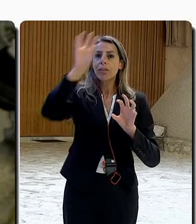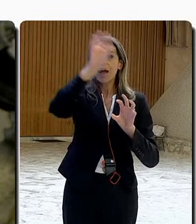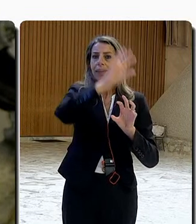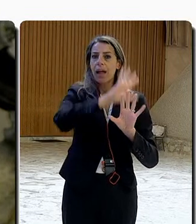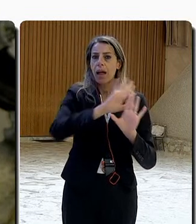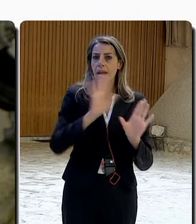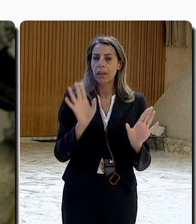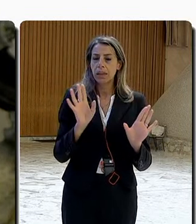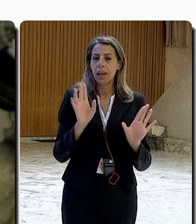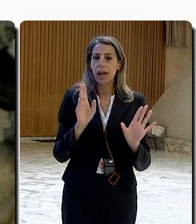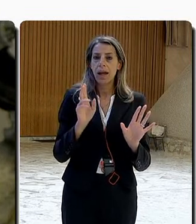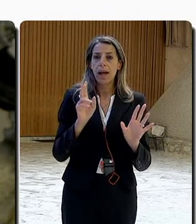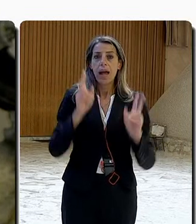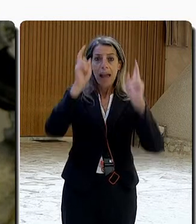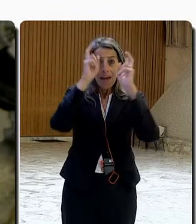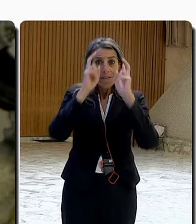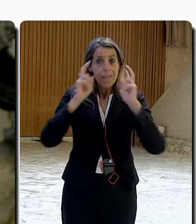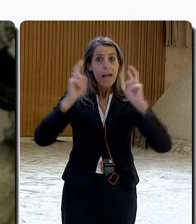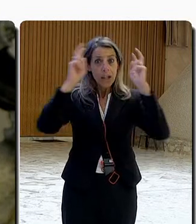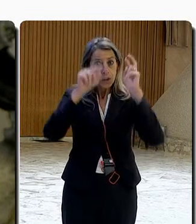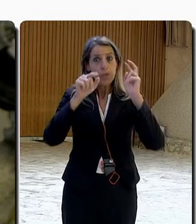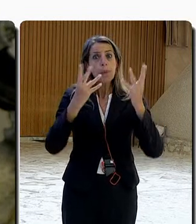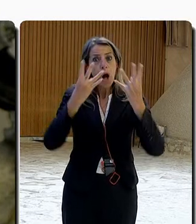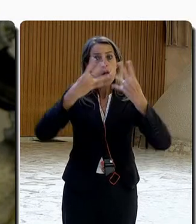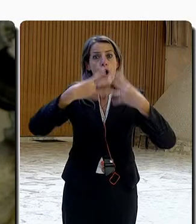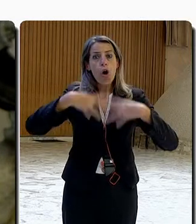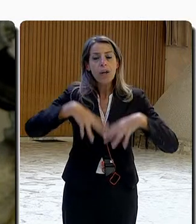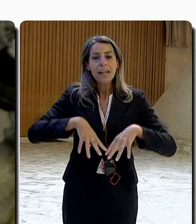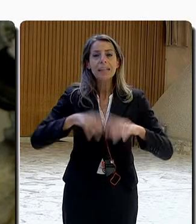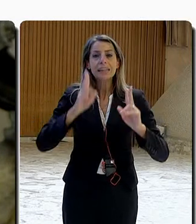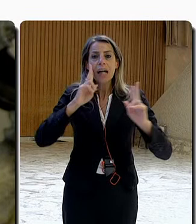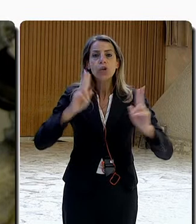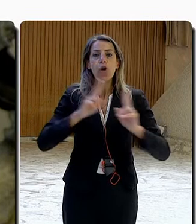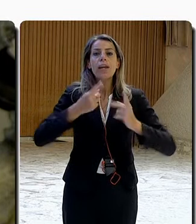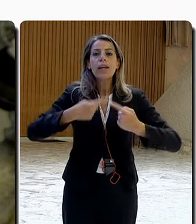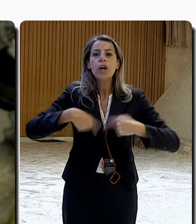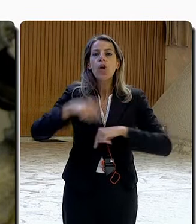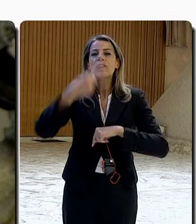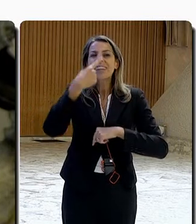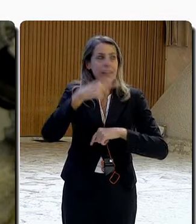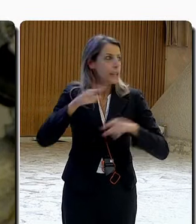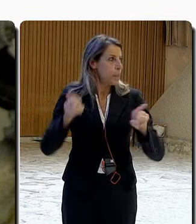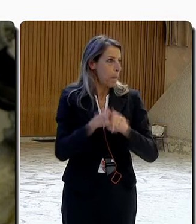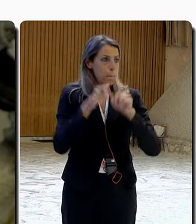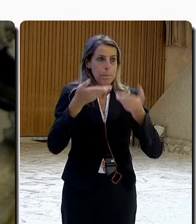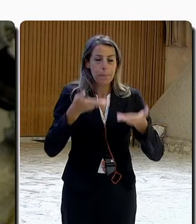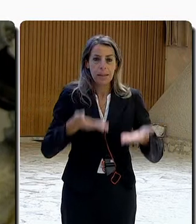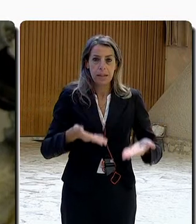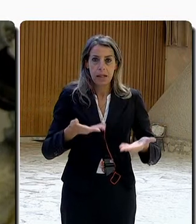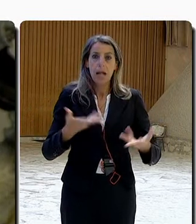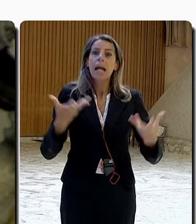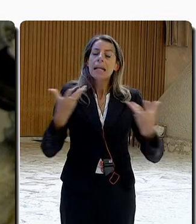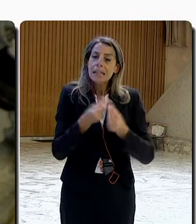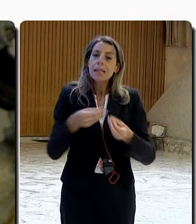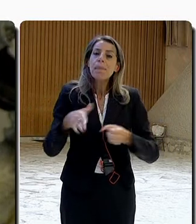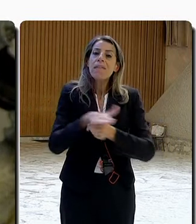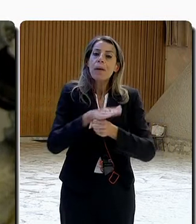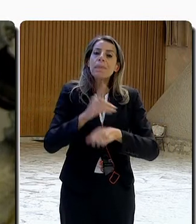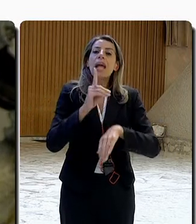stanno vivendo degli incontri analoghi con le famiglie della loro